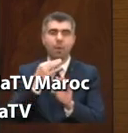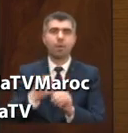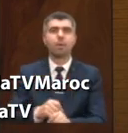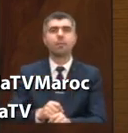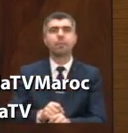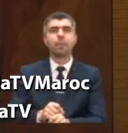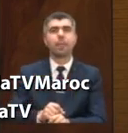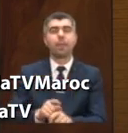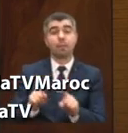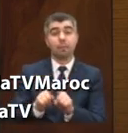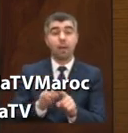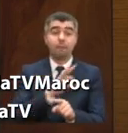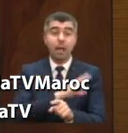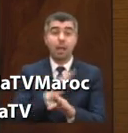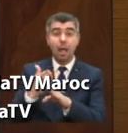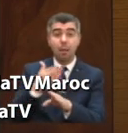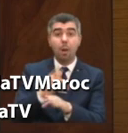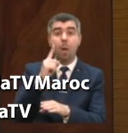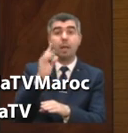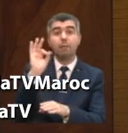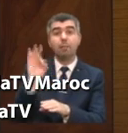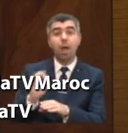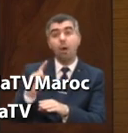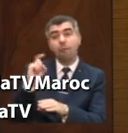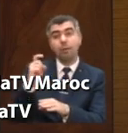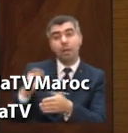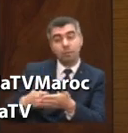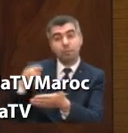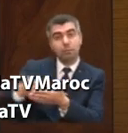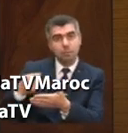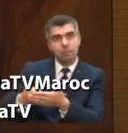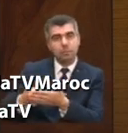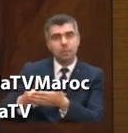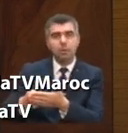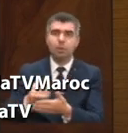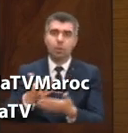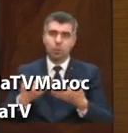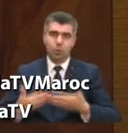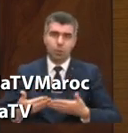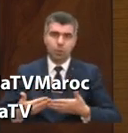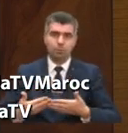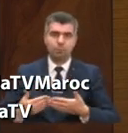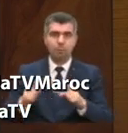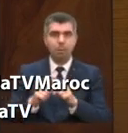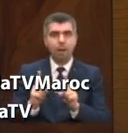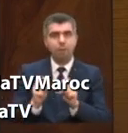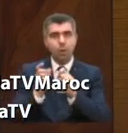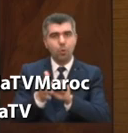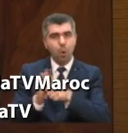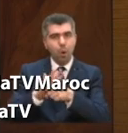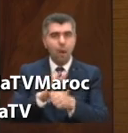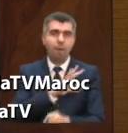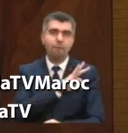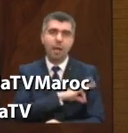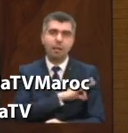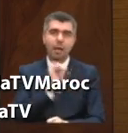ماشي سنويا، الفوائد في الشهر ماشي في السنه. لذلك أجلنا عفيناهم من كل هذه الغرامات والفوائد،